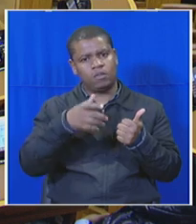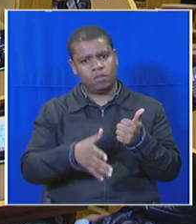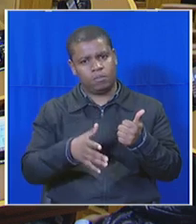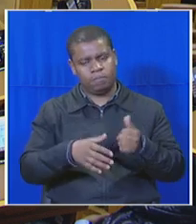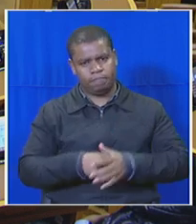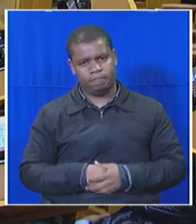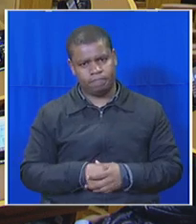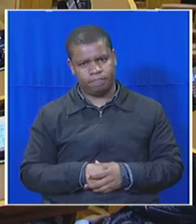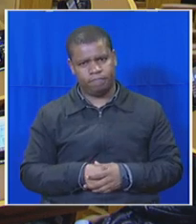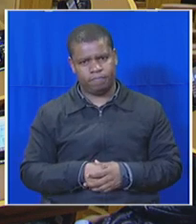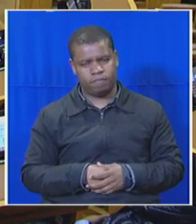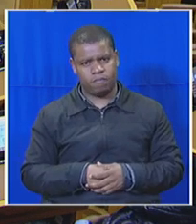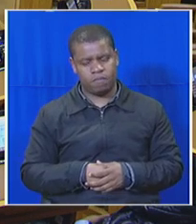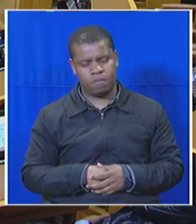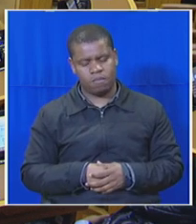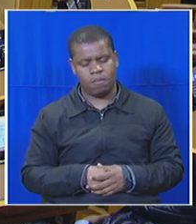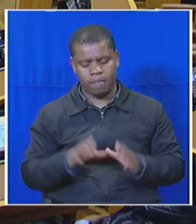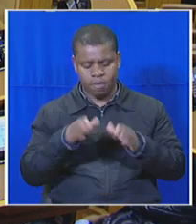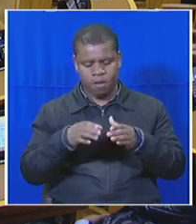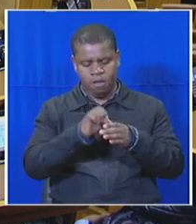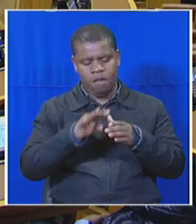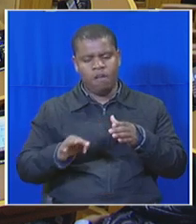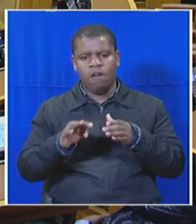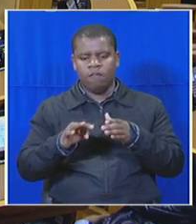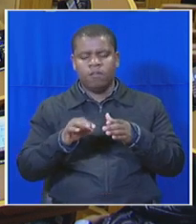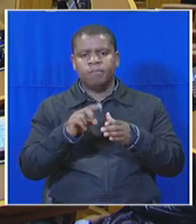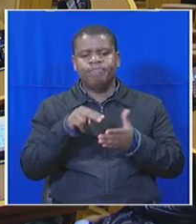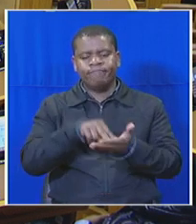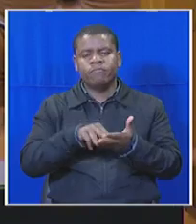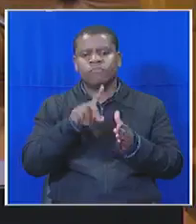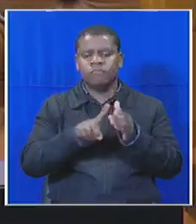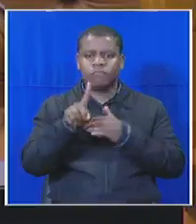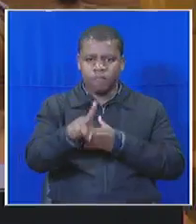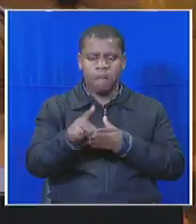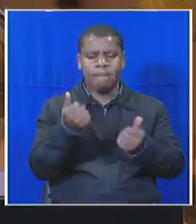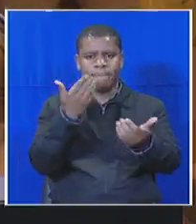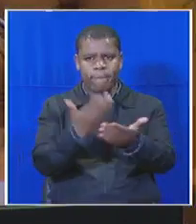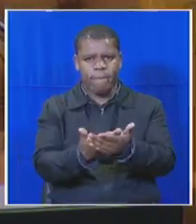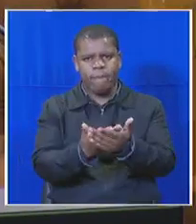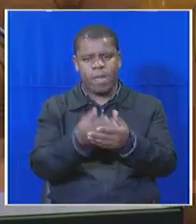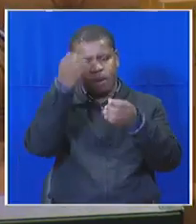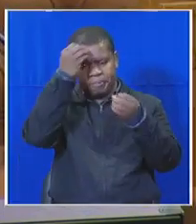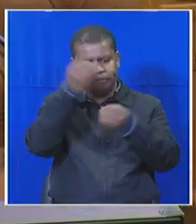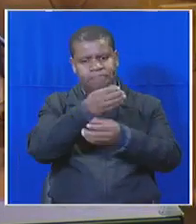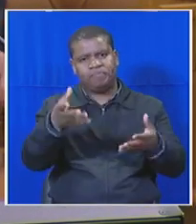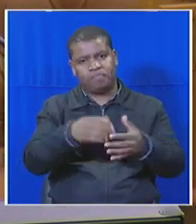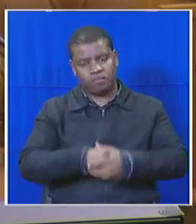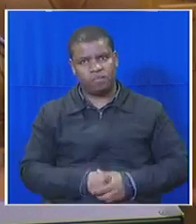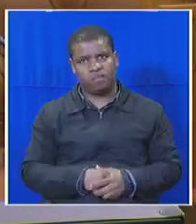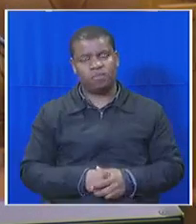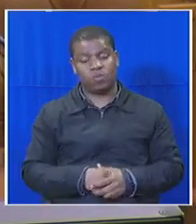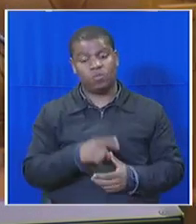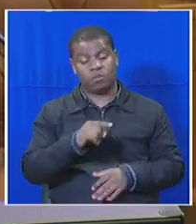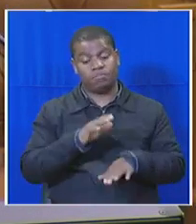Ndiphakama egameni le-EFF uba le ndlu yowiso-mthetho iqaphele ukungaphatheki kakuhle kwabantwana